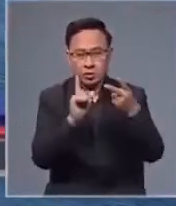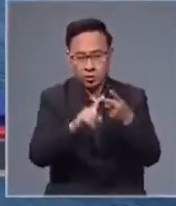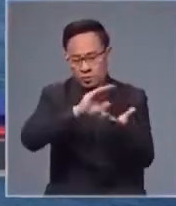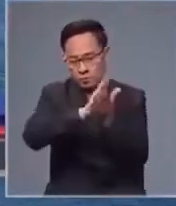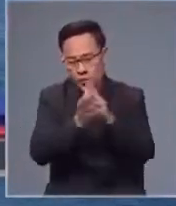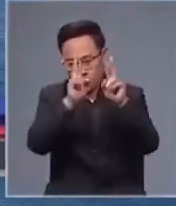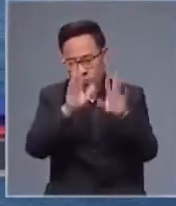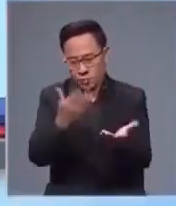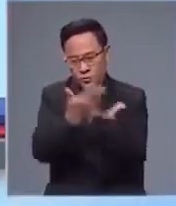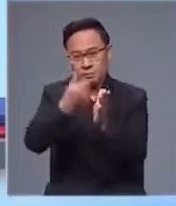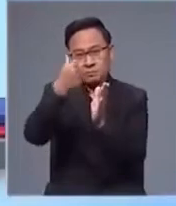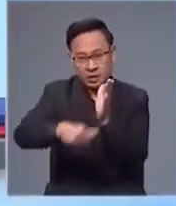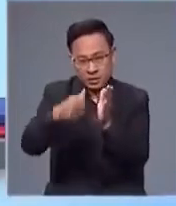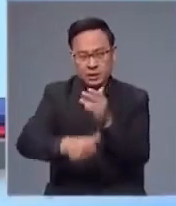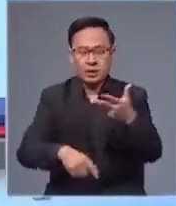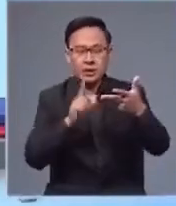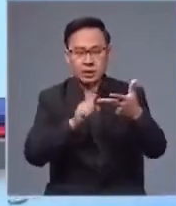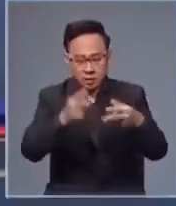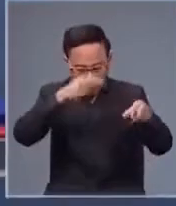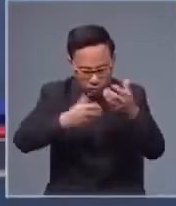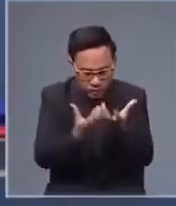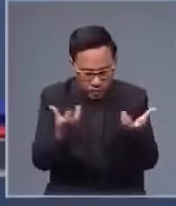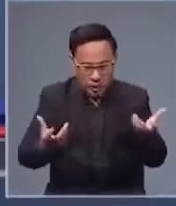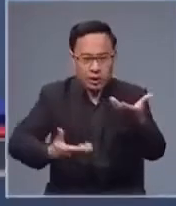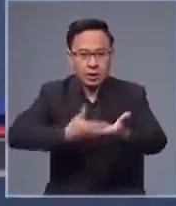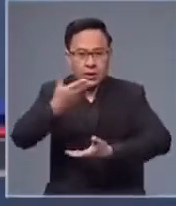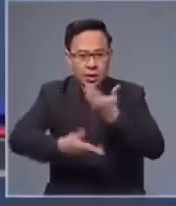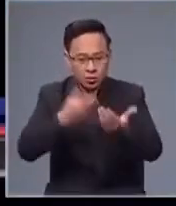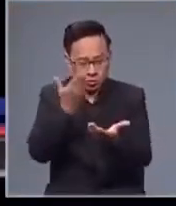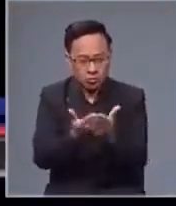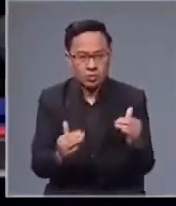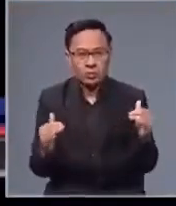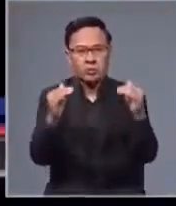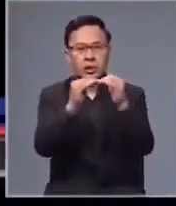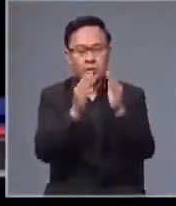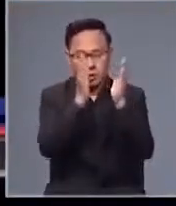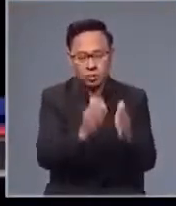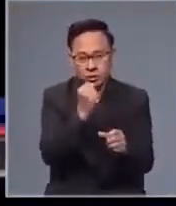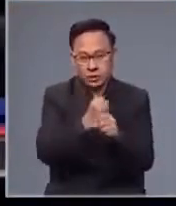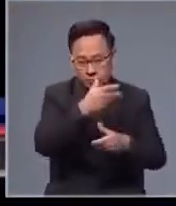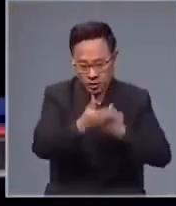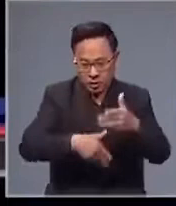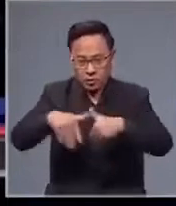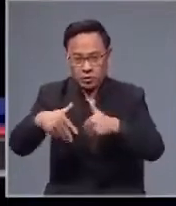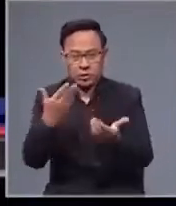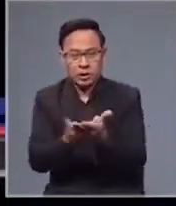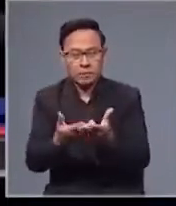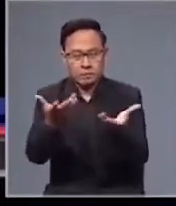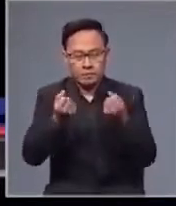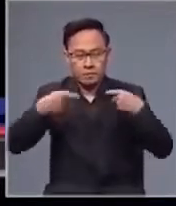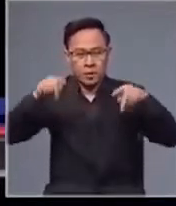ษีการควบคุมสินค้าอุปโภคบริโภคอย่างเป็นธรรมเพื่อให้ผู้ประกอบการและประชาชนได้รับประโย